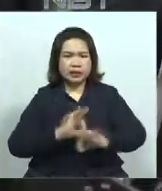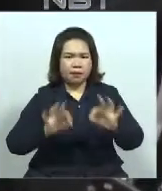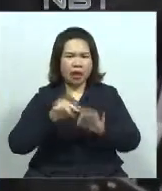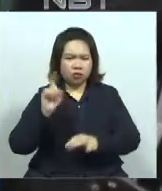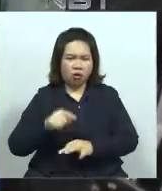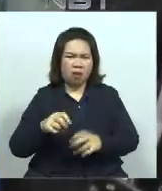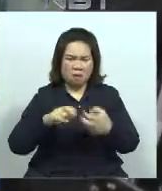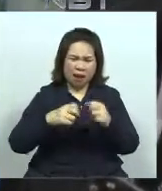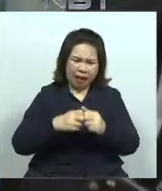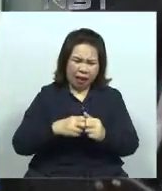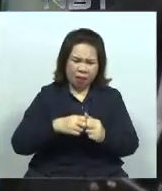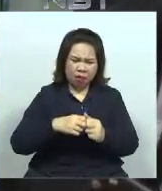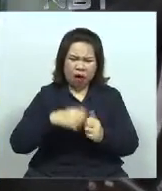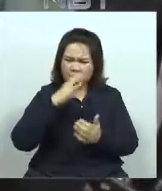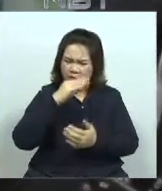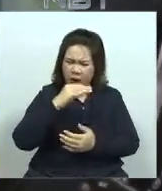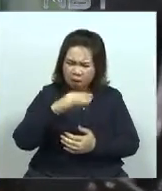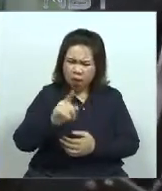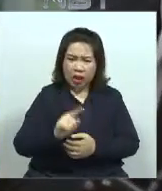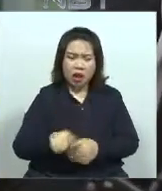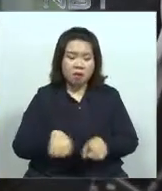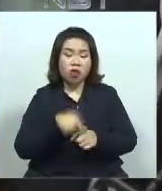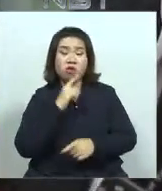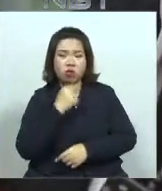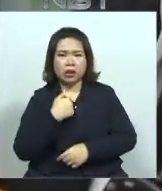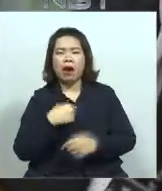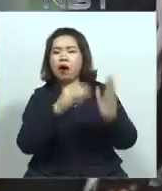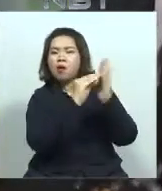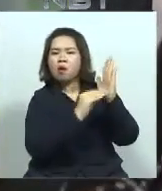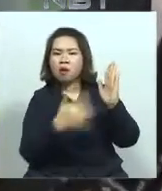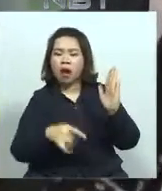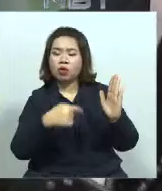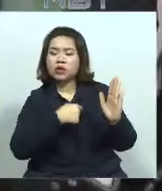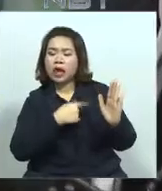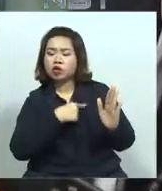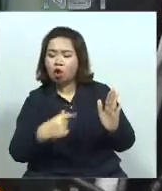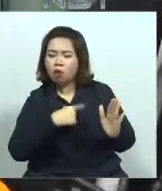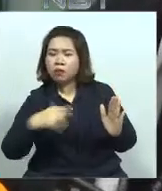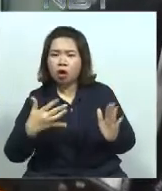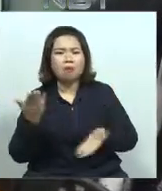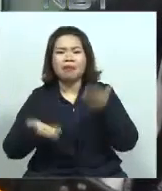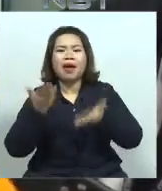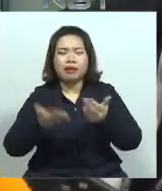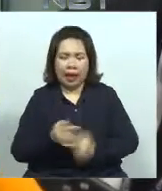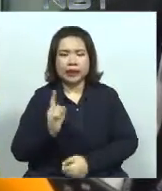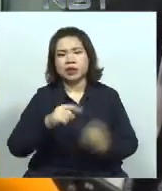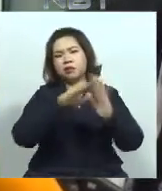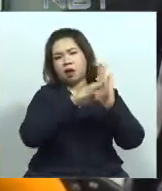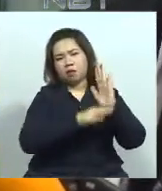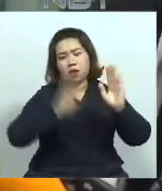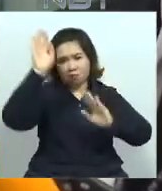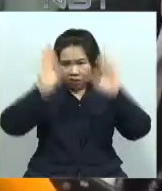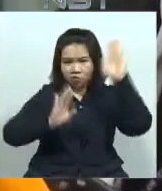นะคือไม่มีอะไรที่ตั้งออกมาแล้วมันพอใจทุกคนเป็นไปไม่ได้เพราะฉะนั้นทุกวันเนี่ยทุกอย่างเนี่ยมันเข้ามาด้วยกระบวนการประชาธิปไต